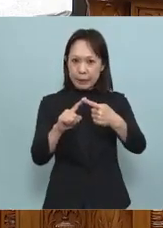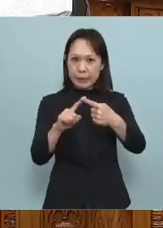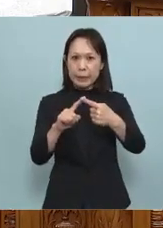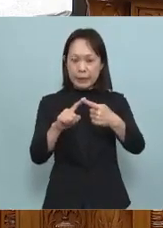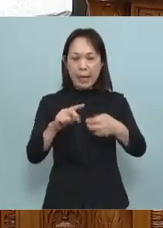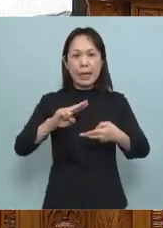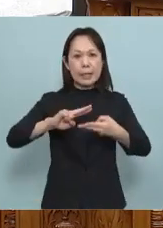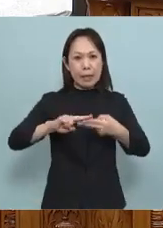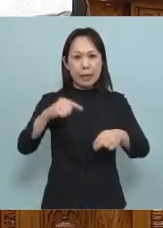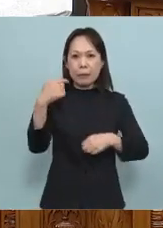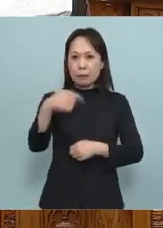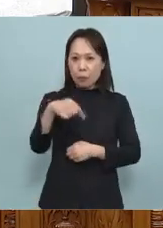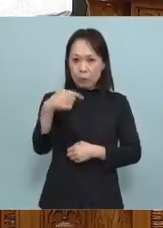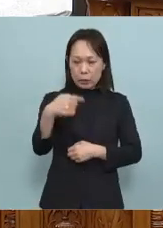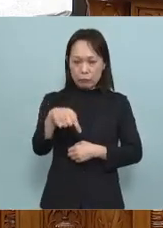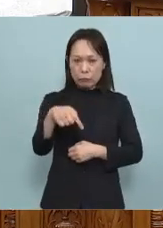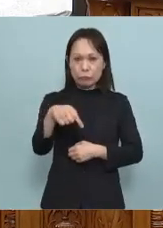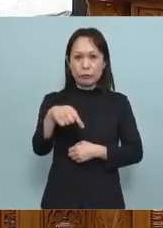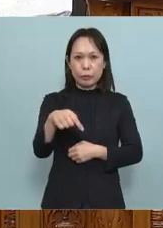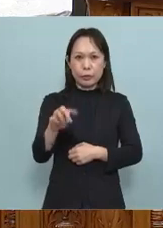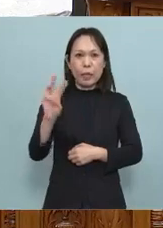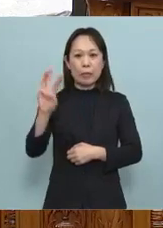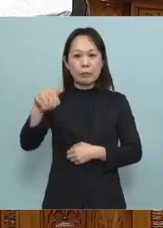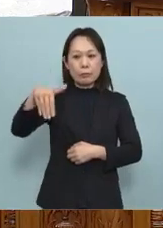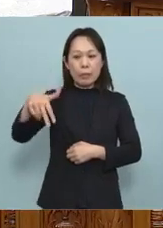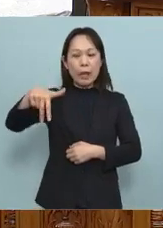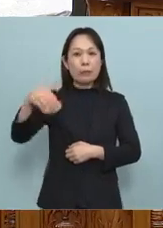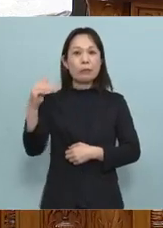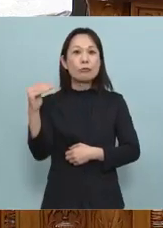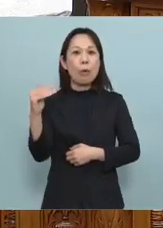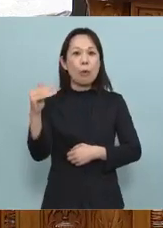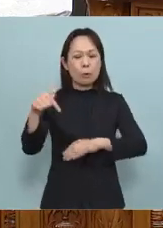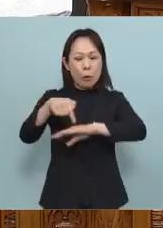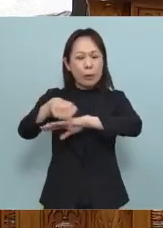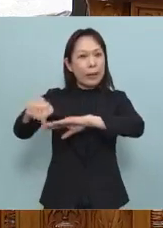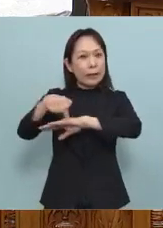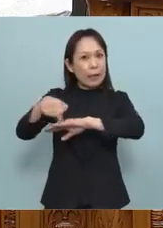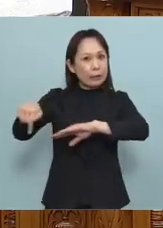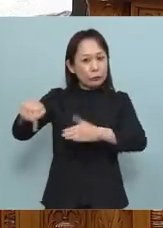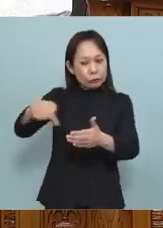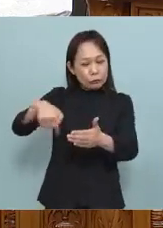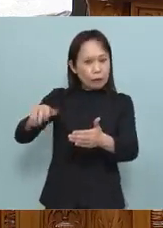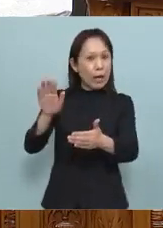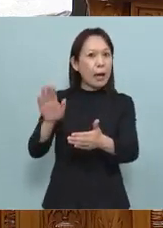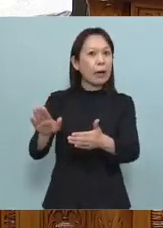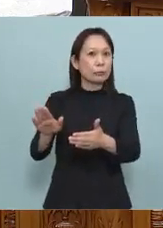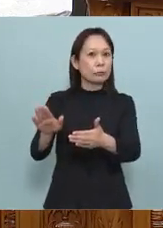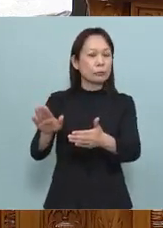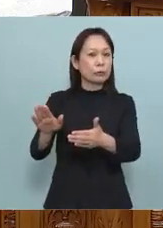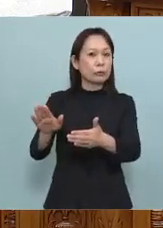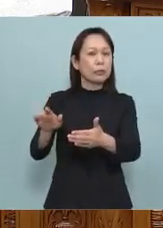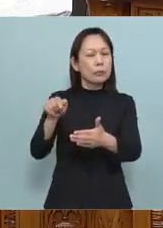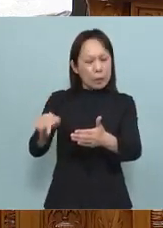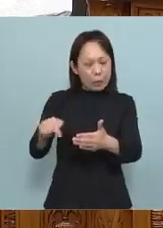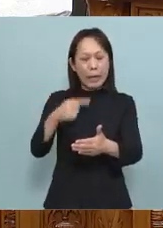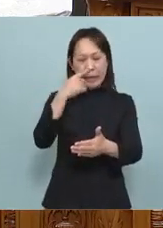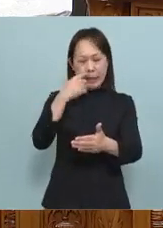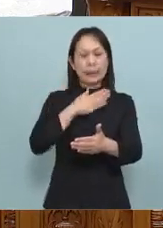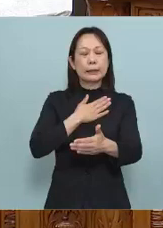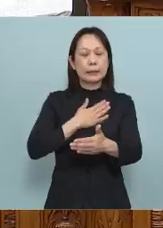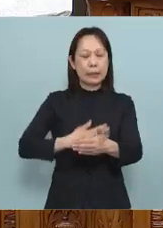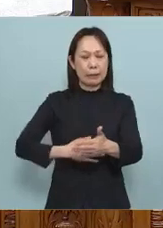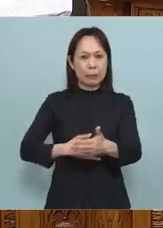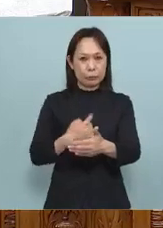性教育としてユネスコのガイダンスがあるということ、これは承知をしております